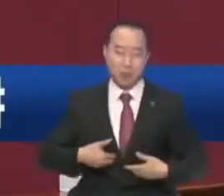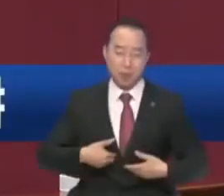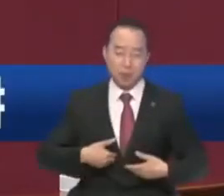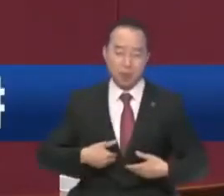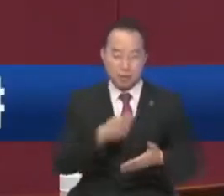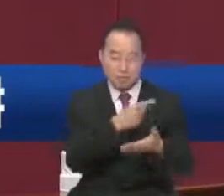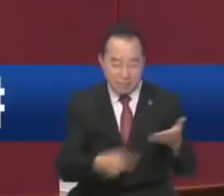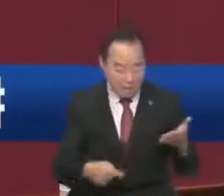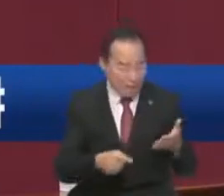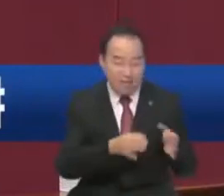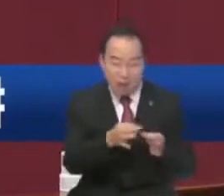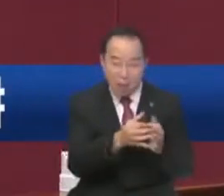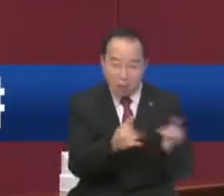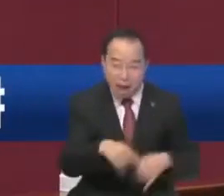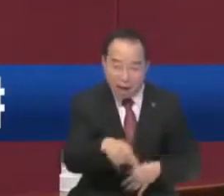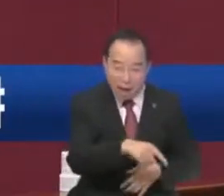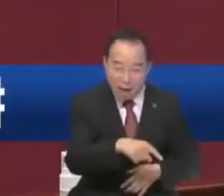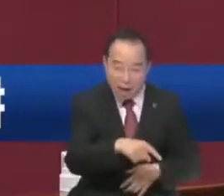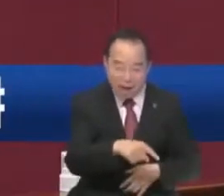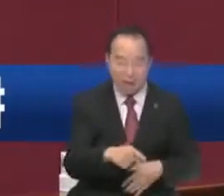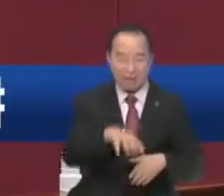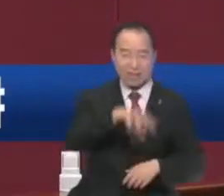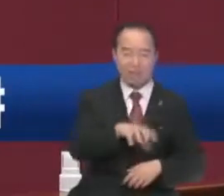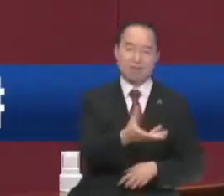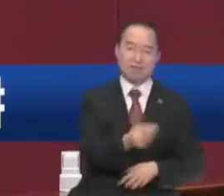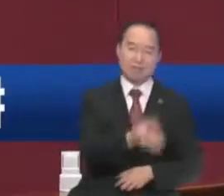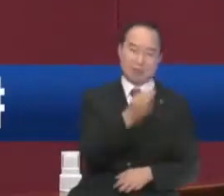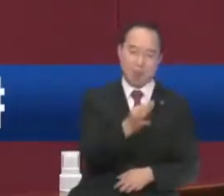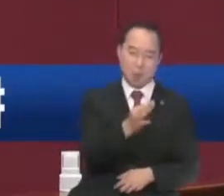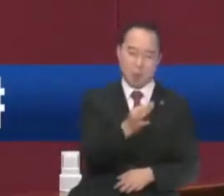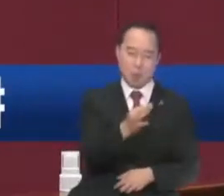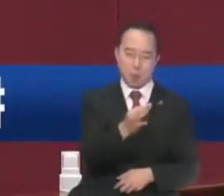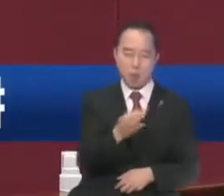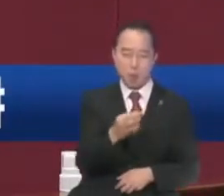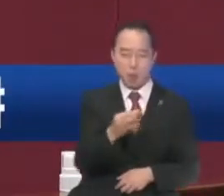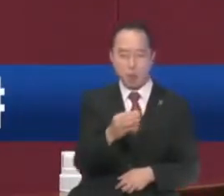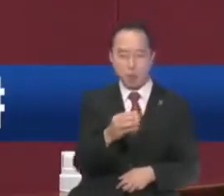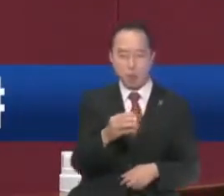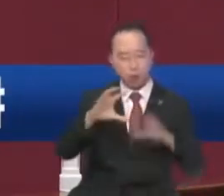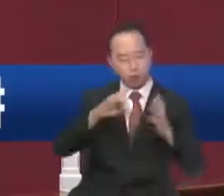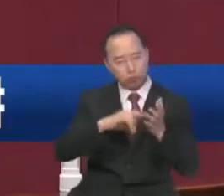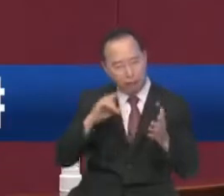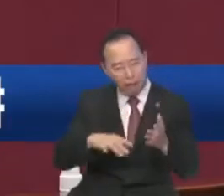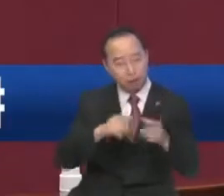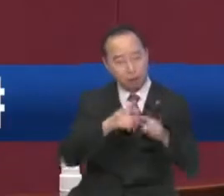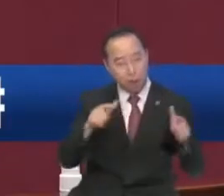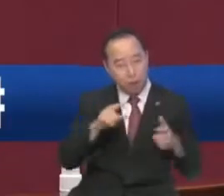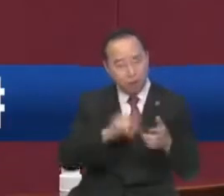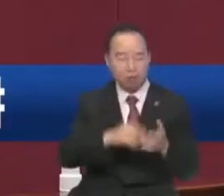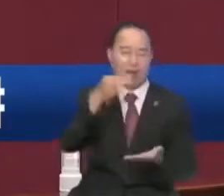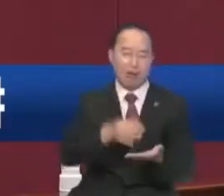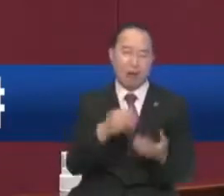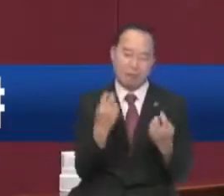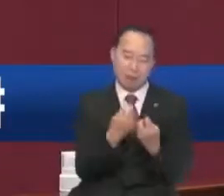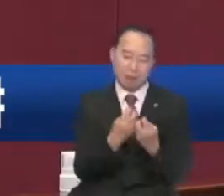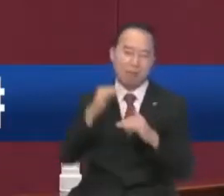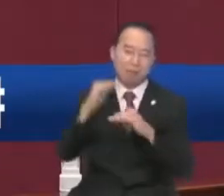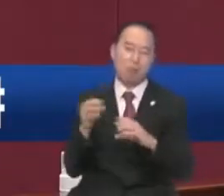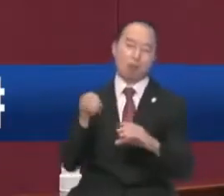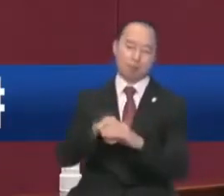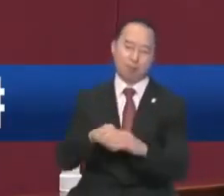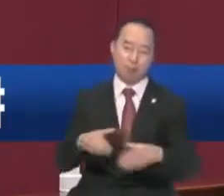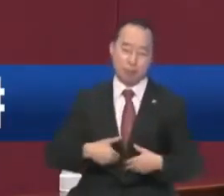등에 대한 임대료와 공과금 감면 방안을 매뉴얼에 담아야 합니다. 그 액수와 규모는